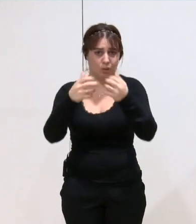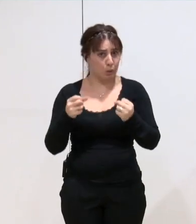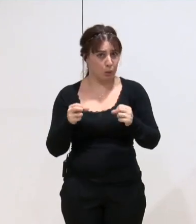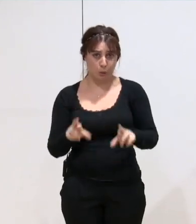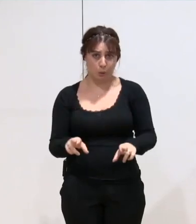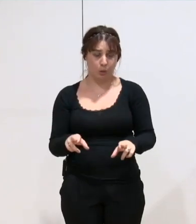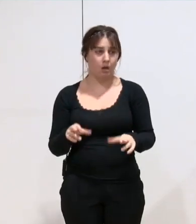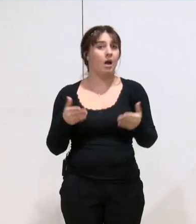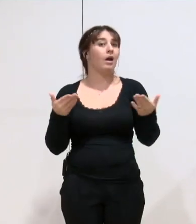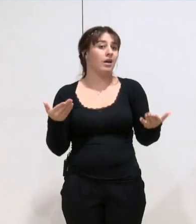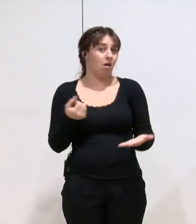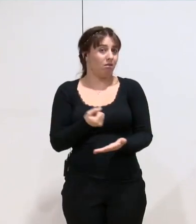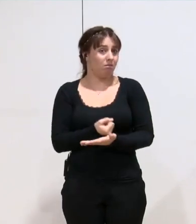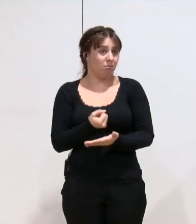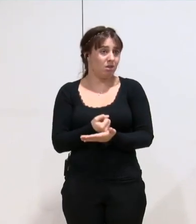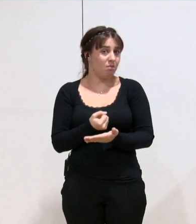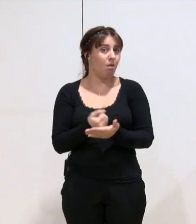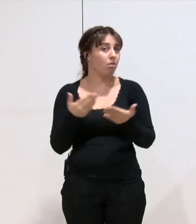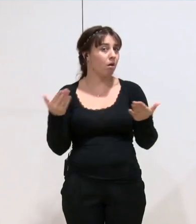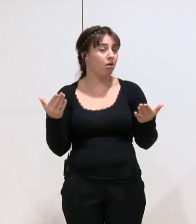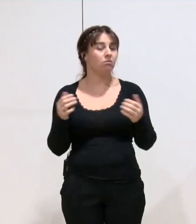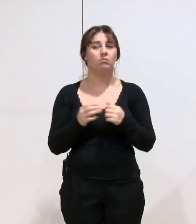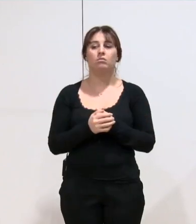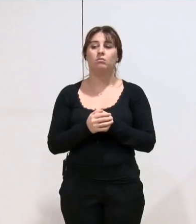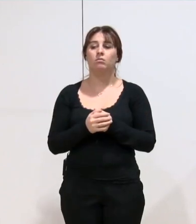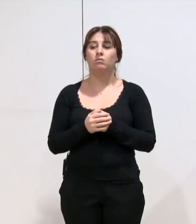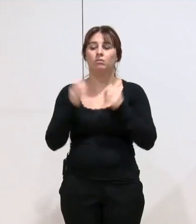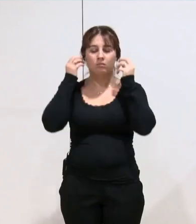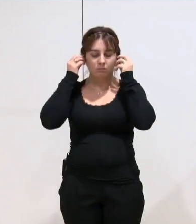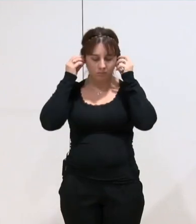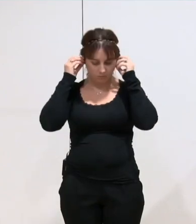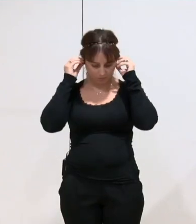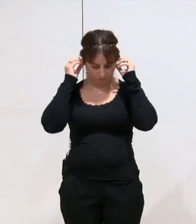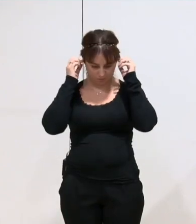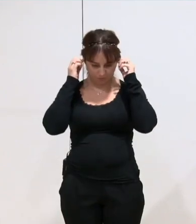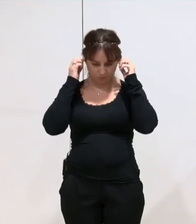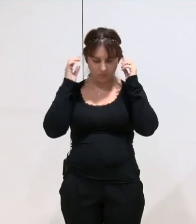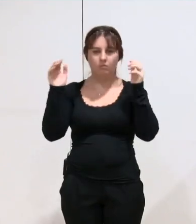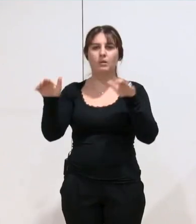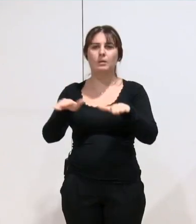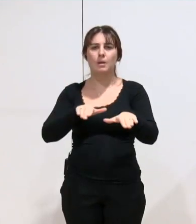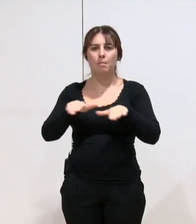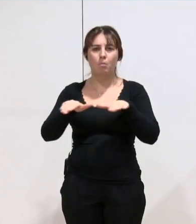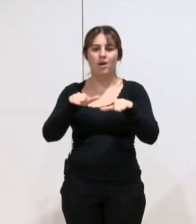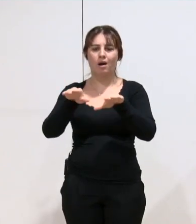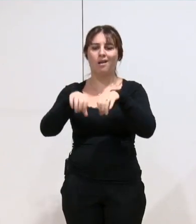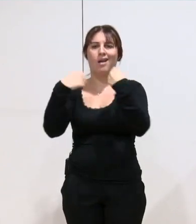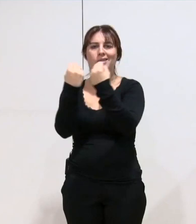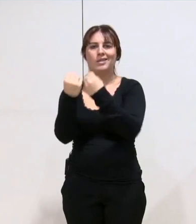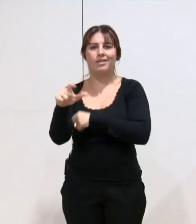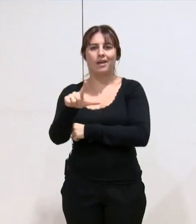tout le moins, on ne peut pas se dispenser d'avoir une réflexion sur la manière de faire que l'Esdiguer puisse